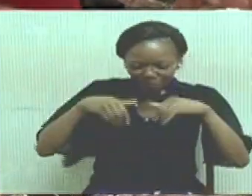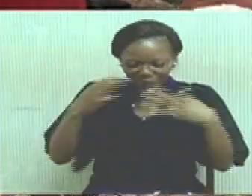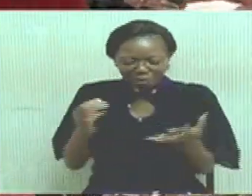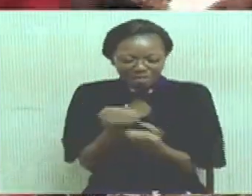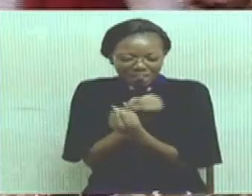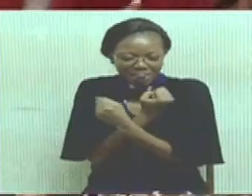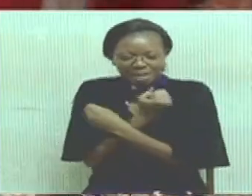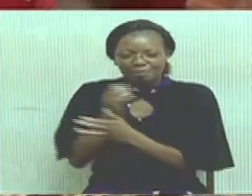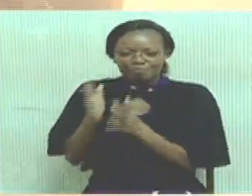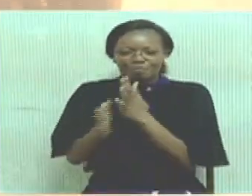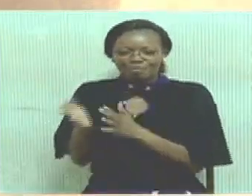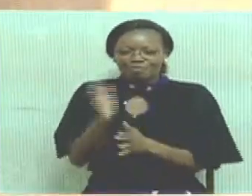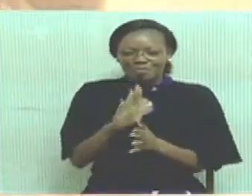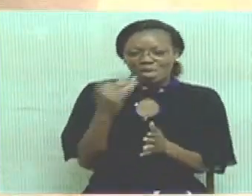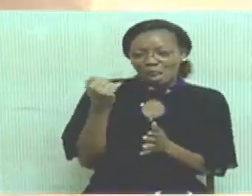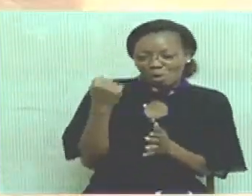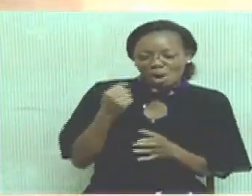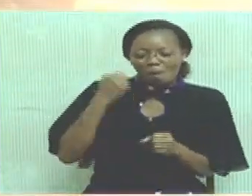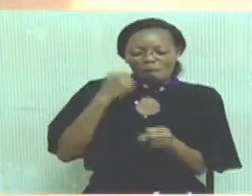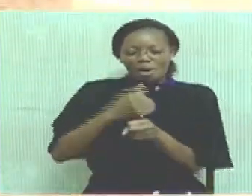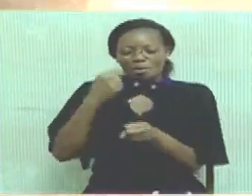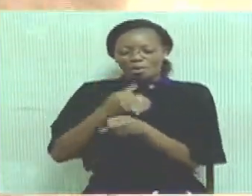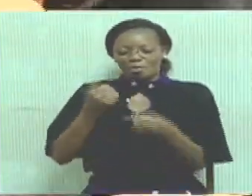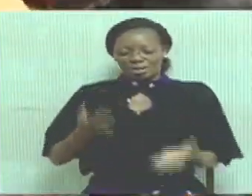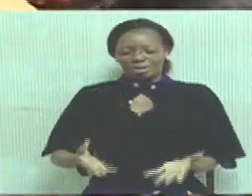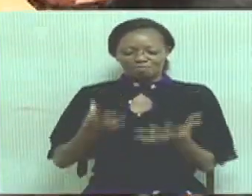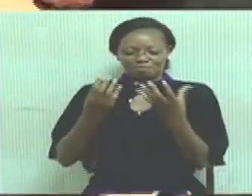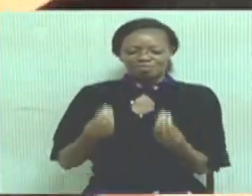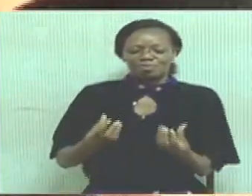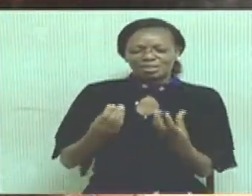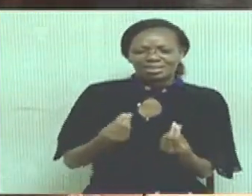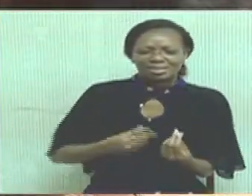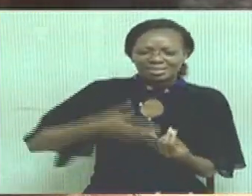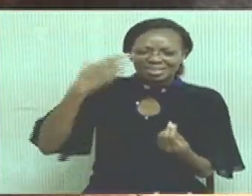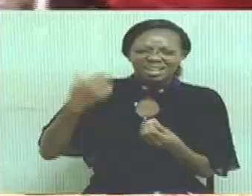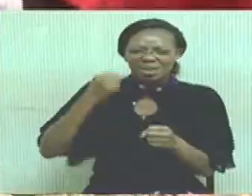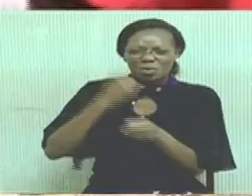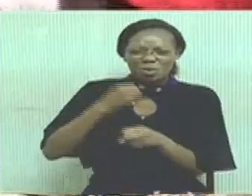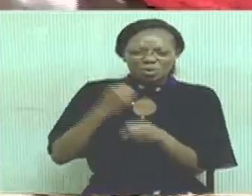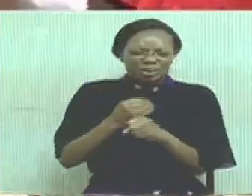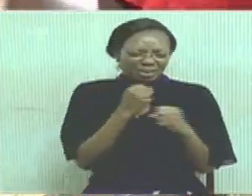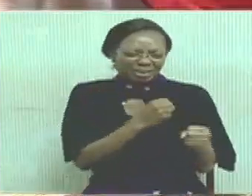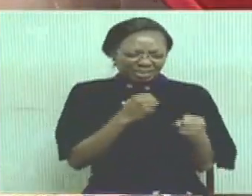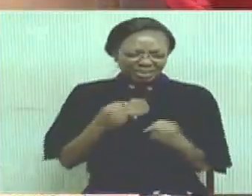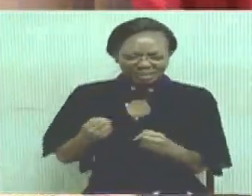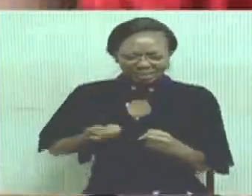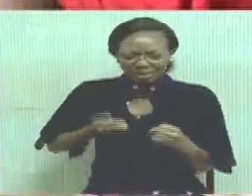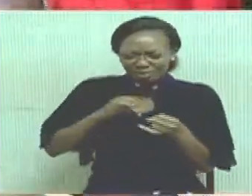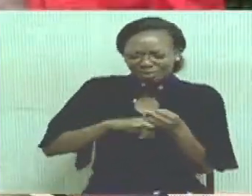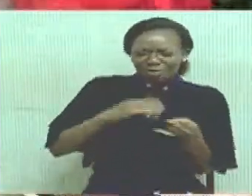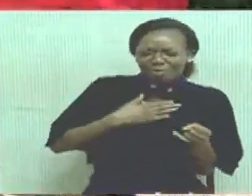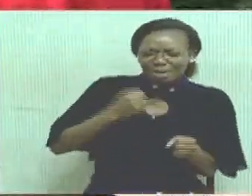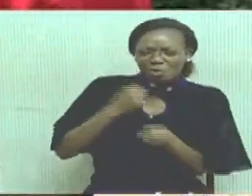Tia majani polepole hadi umalize kusaga kiwango unachohitaji. Unaweza wapa ng'ombe wako na kiasi